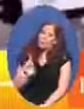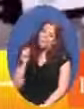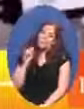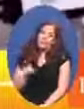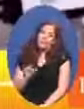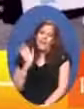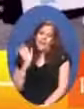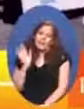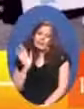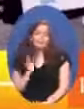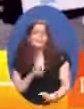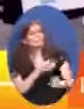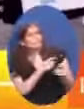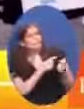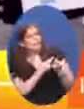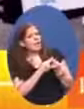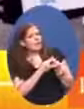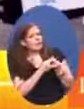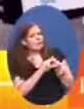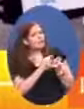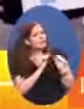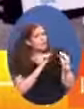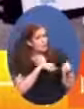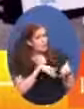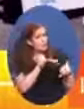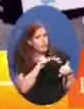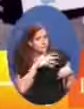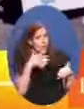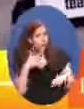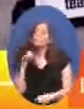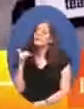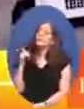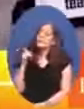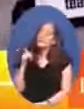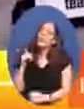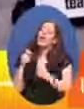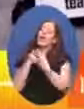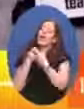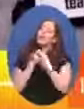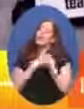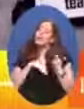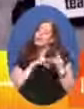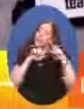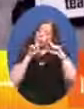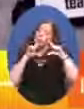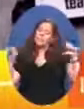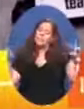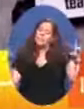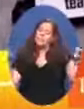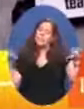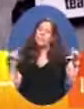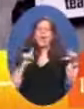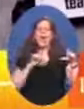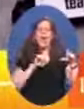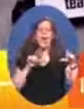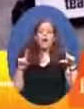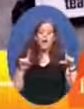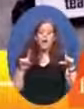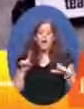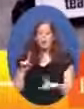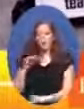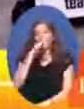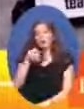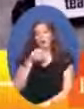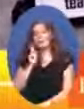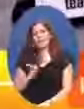נכנסתם לאזורים שהיו בשליטה של מערבים. כן, המוטו של הארגון שלנו זה אף אחד לא שואל